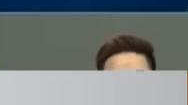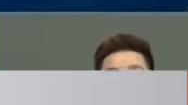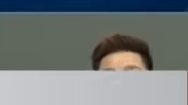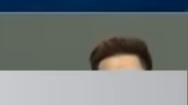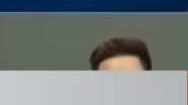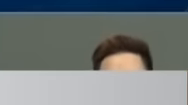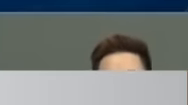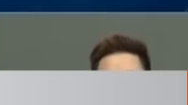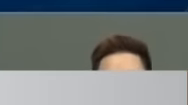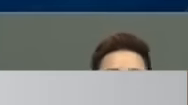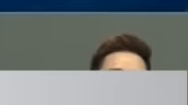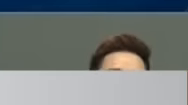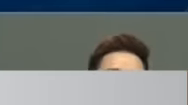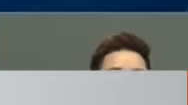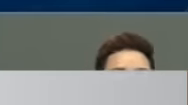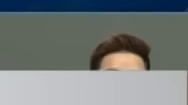มทั้งประเทศเพิ่มขึ้นเป็น